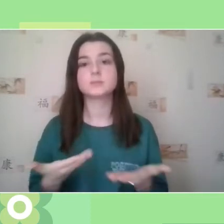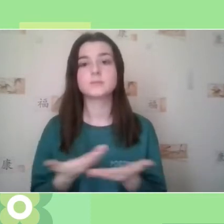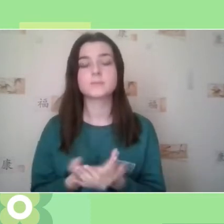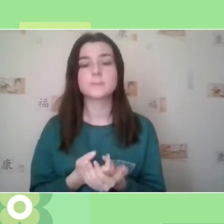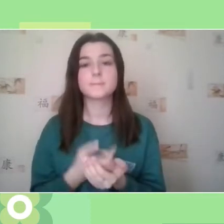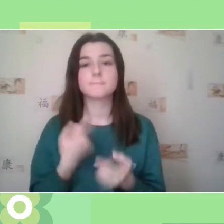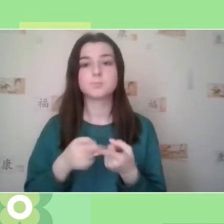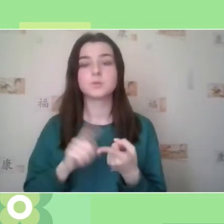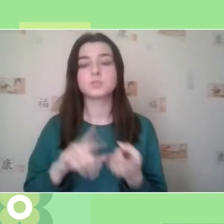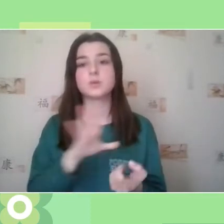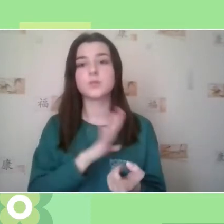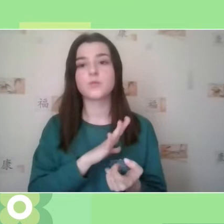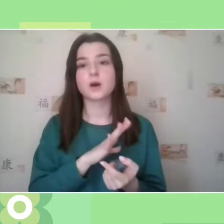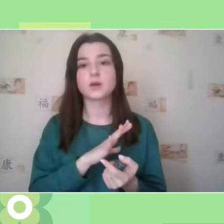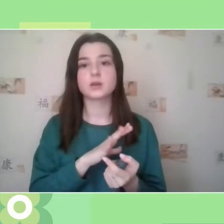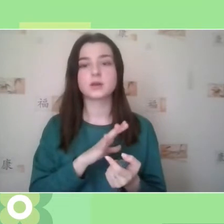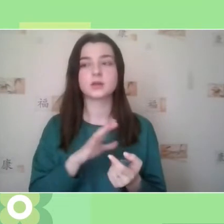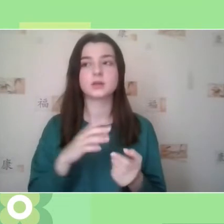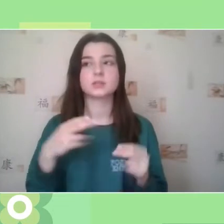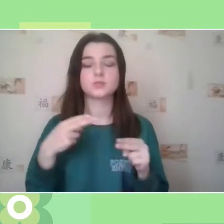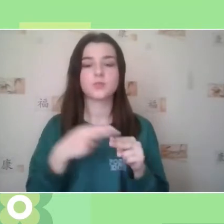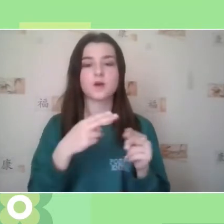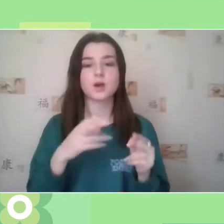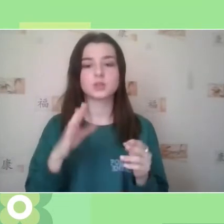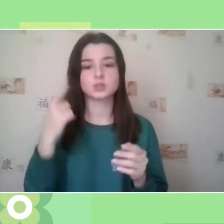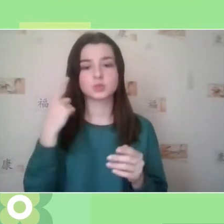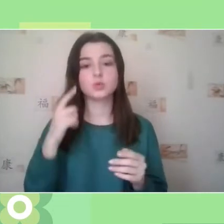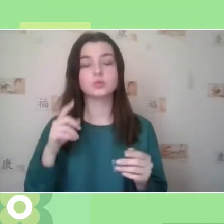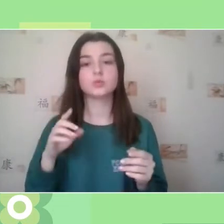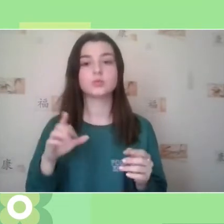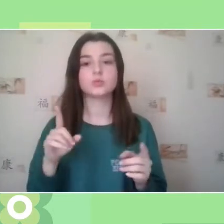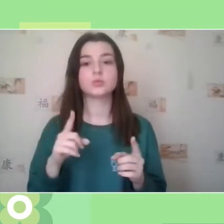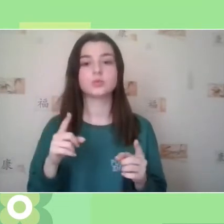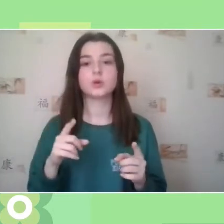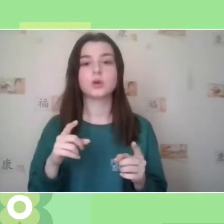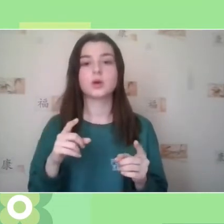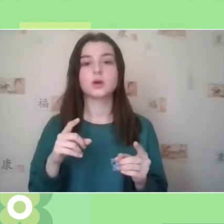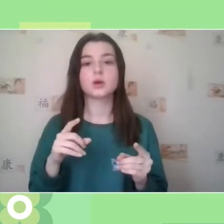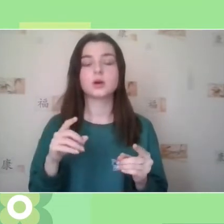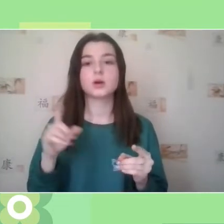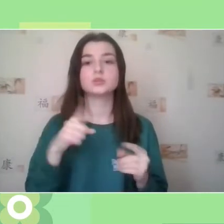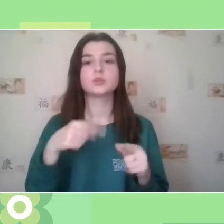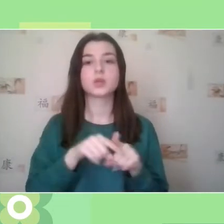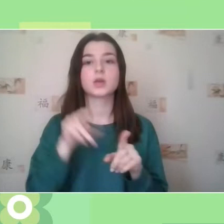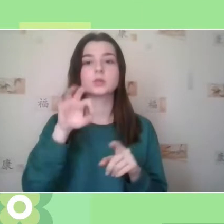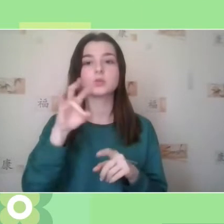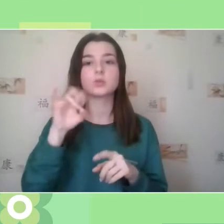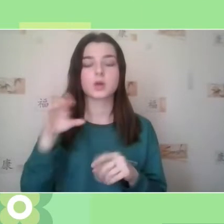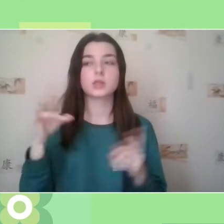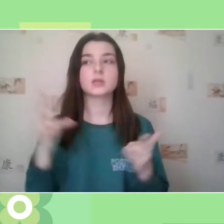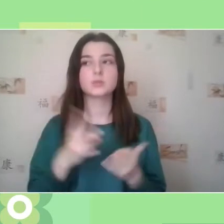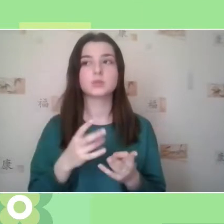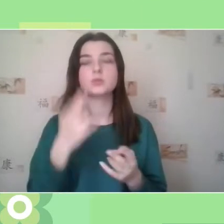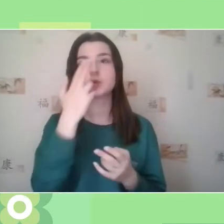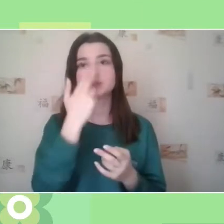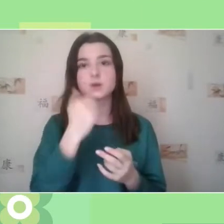І це людей збиває з толку, тому що що таке донатінг? Ну, доведеться нам пристосовуватися і вчити в тому числі англійські